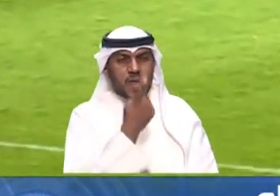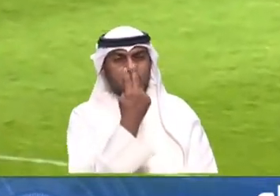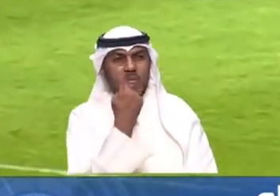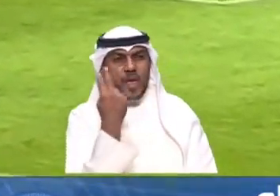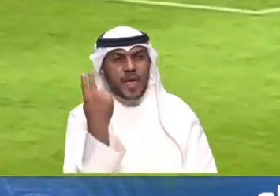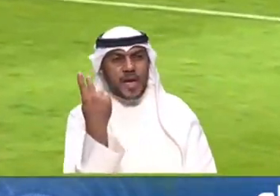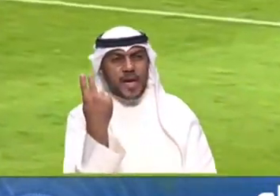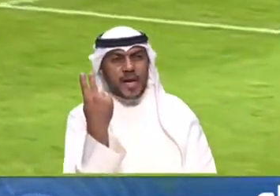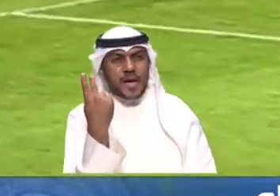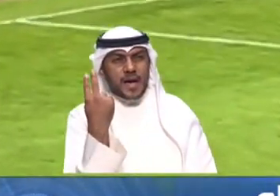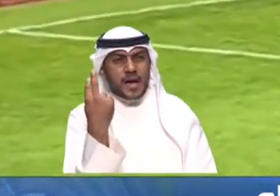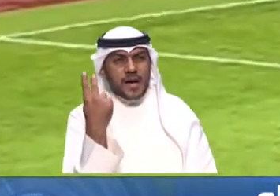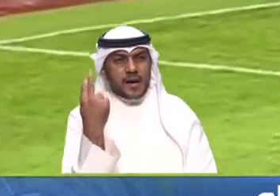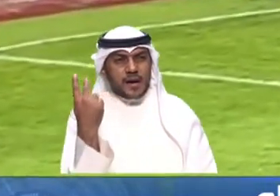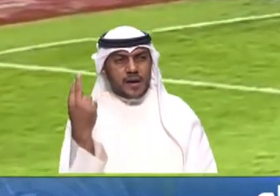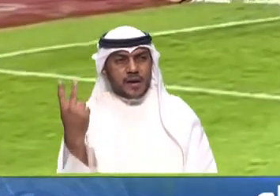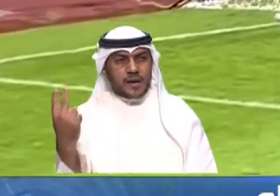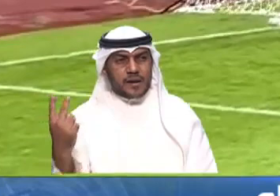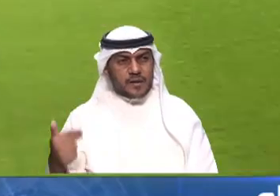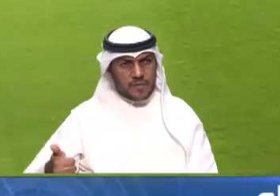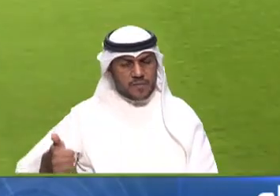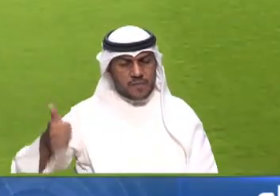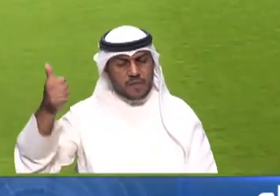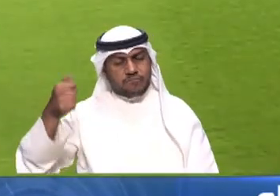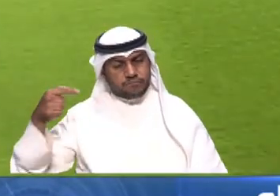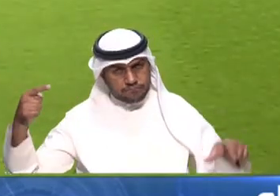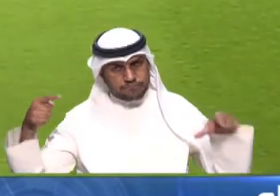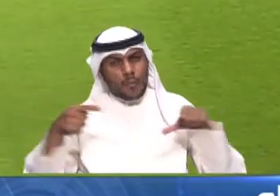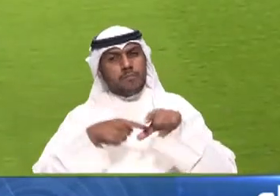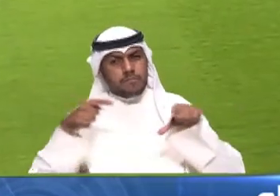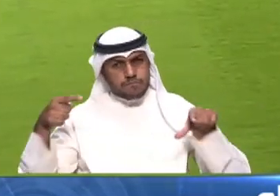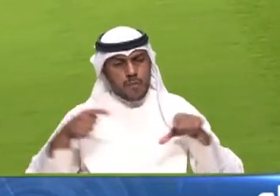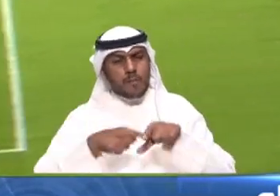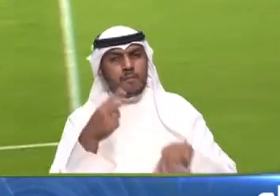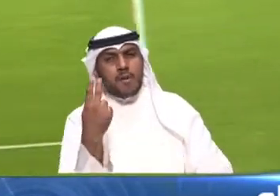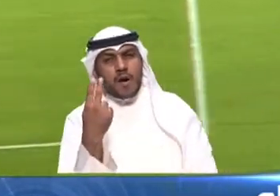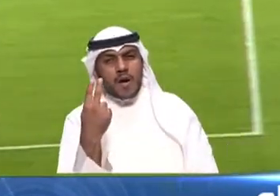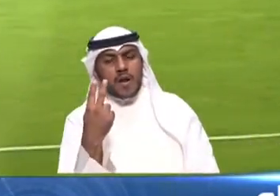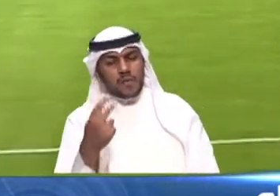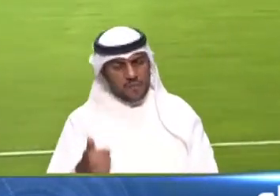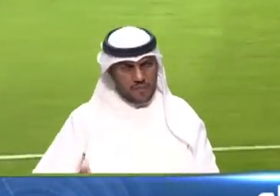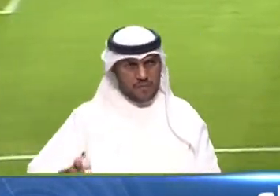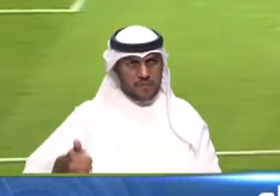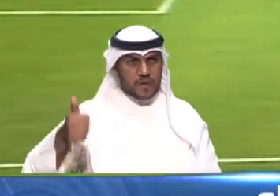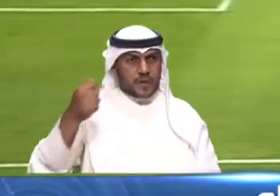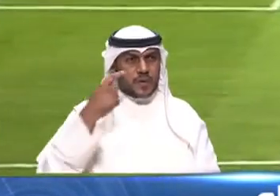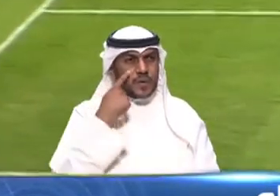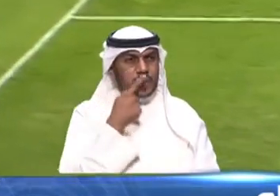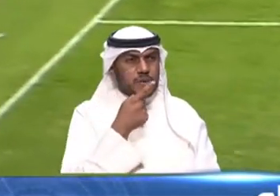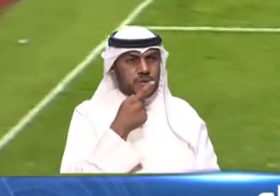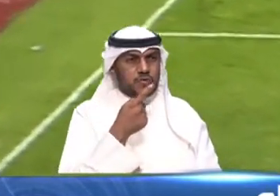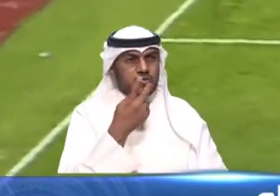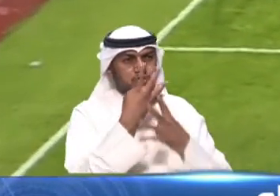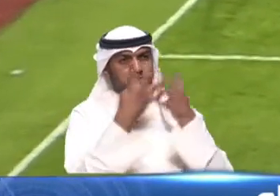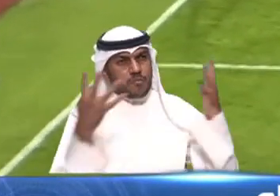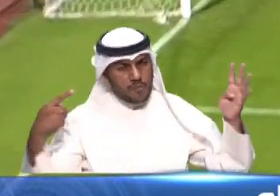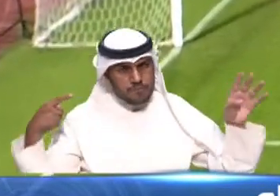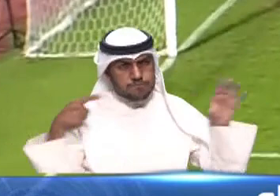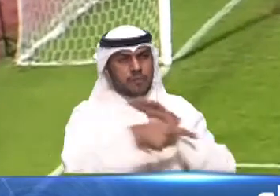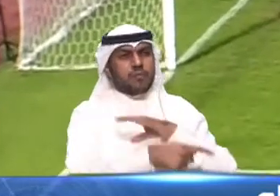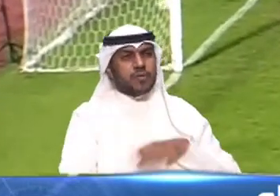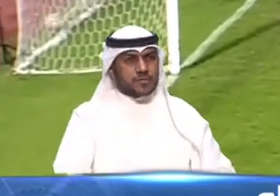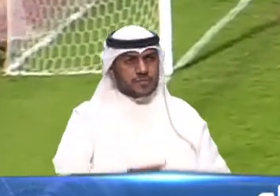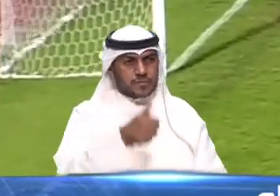جاء بأقدام المتألق فيصل زايد بعد أن تجاوز حارس النصر وأسكنها في شباك العنابي.